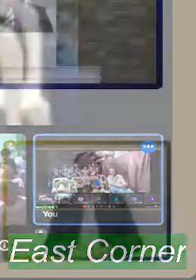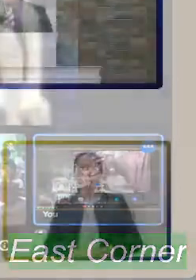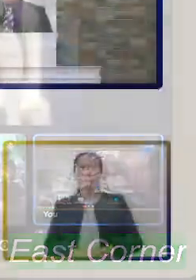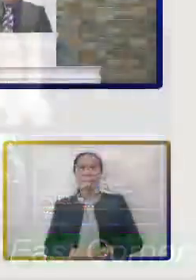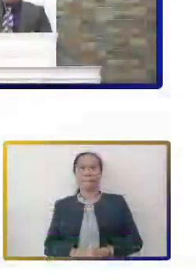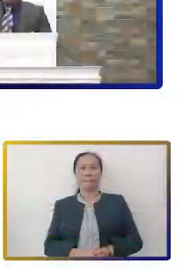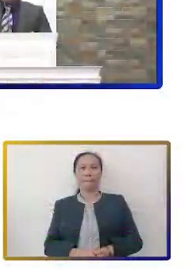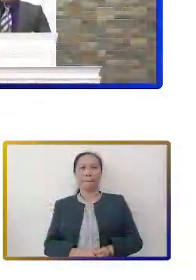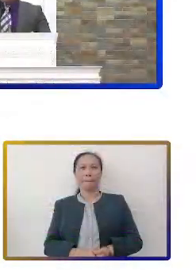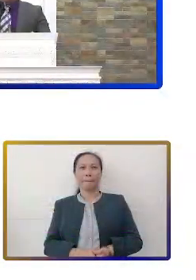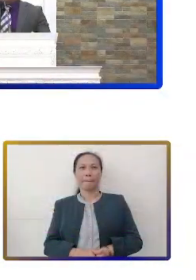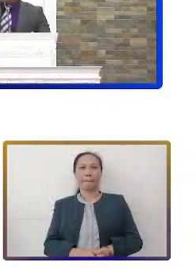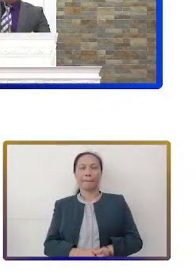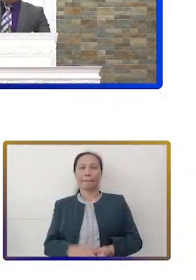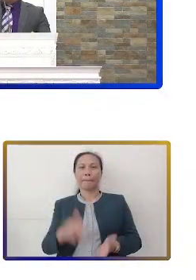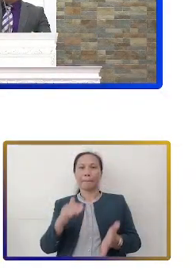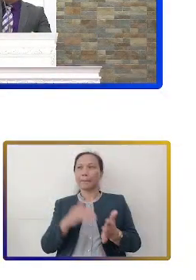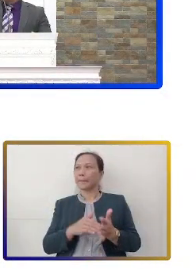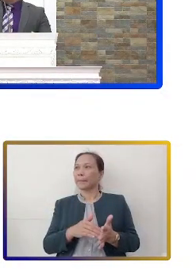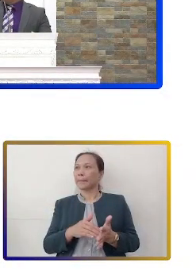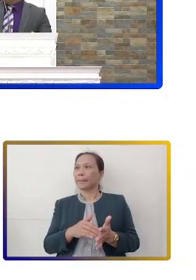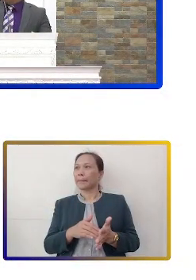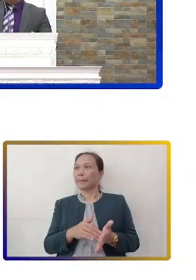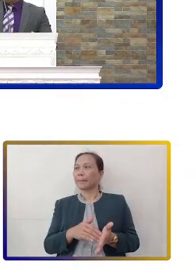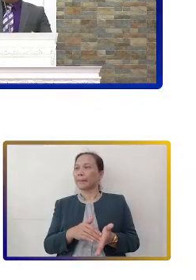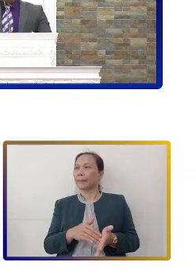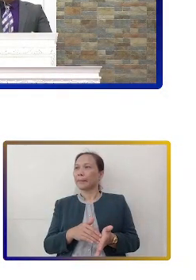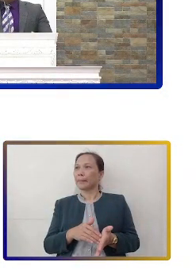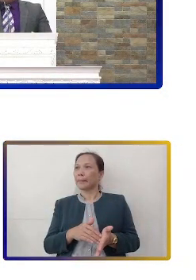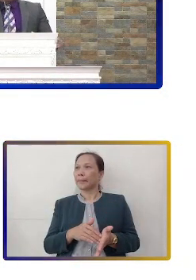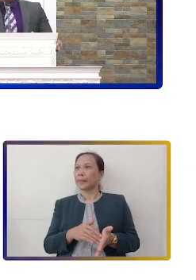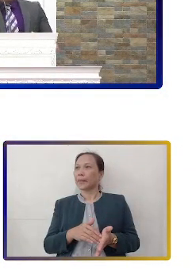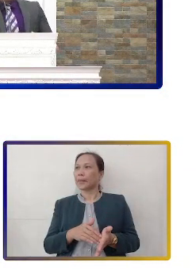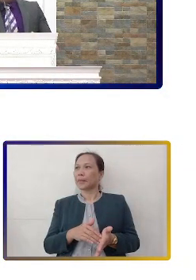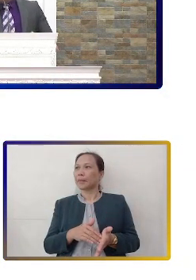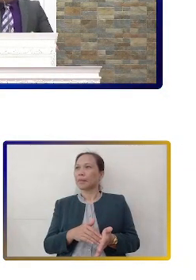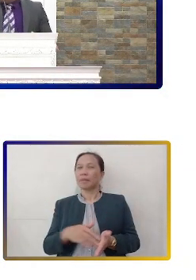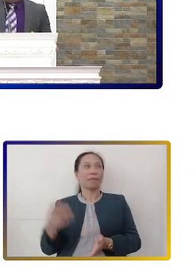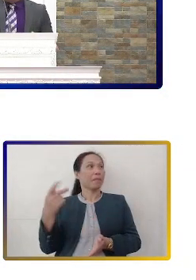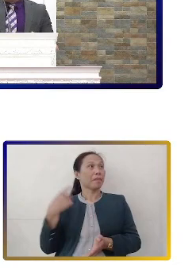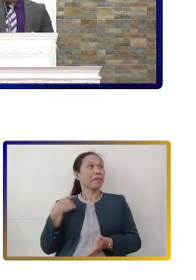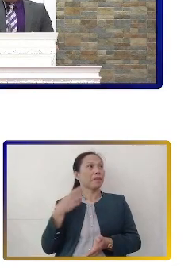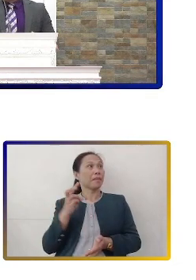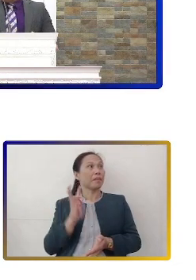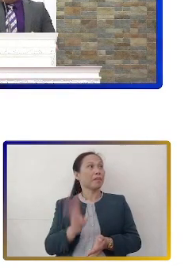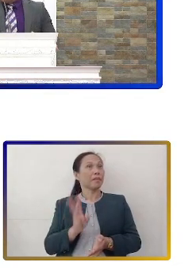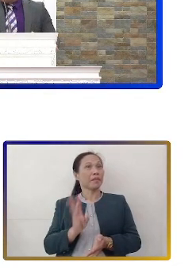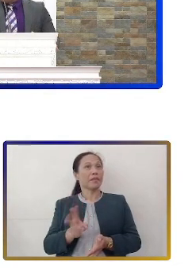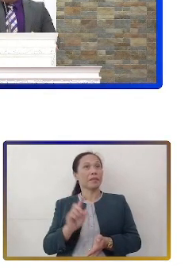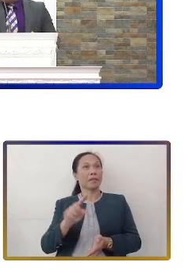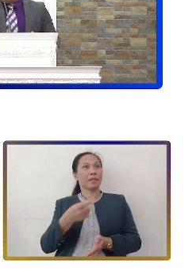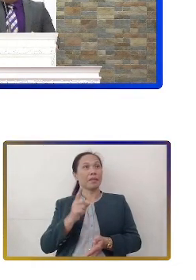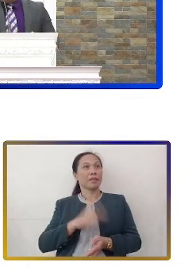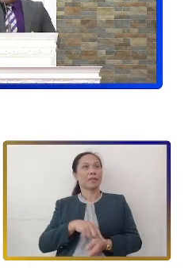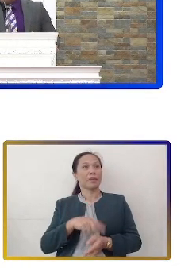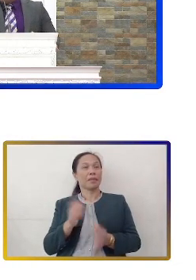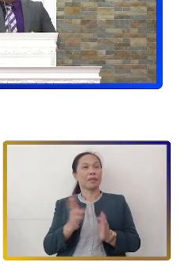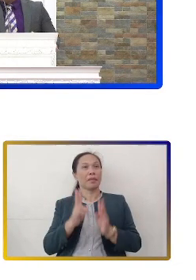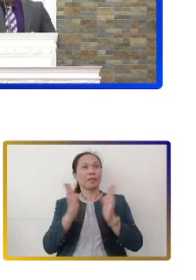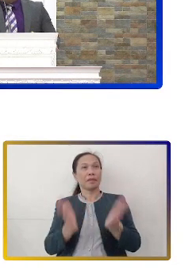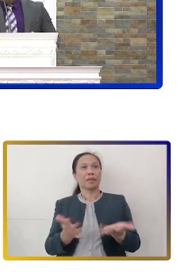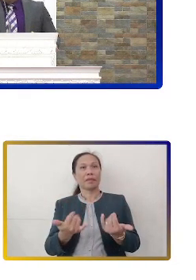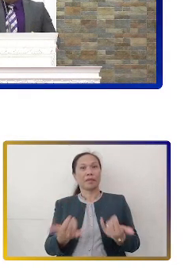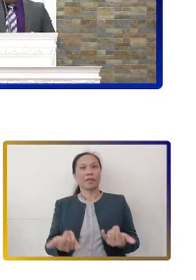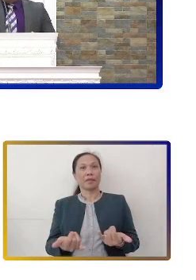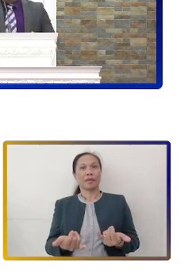Alright, alright. Again, sa mga six, we have 60. We have 60 first-time visitors dito po sa ating